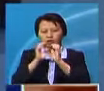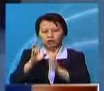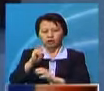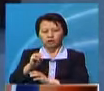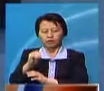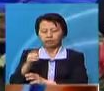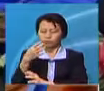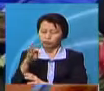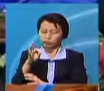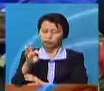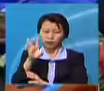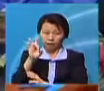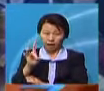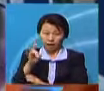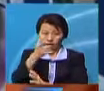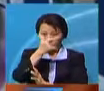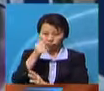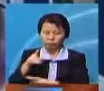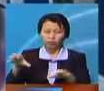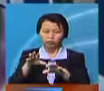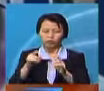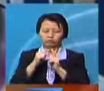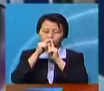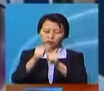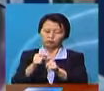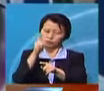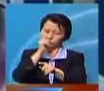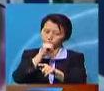Multimedia 1968 kerana membuat kenyataan berbaur fitnah.